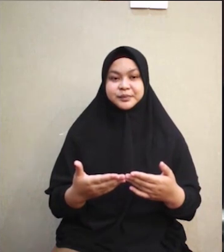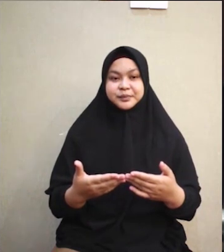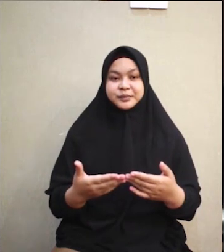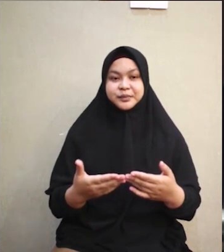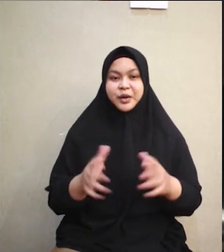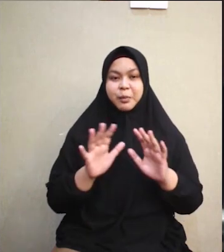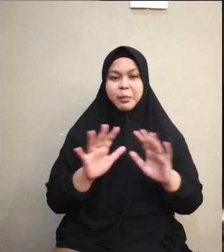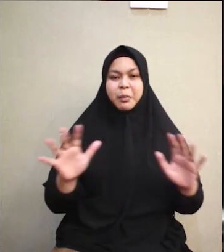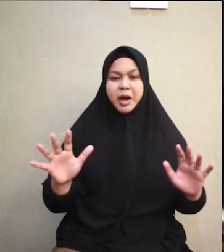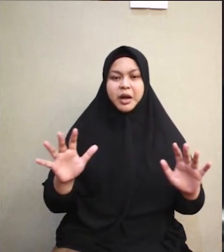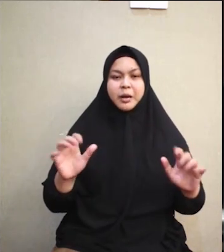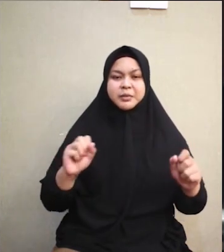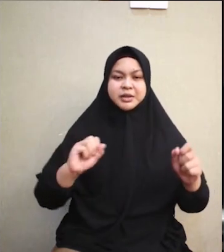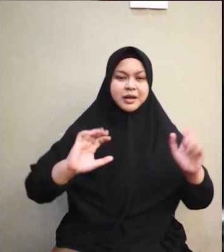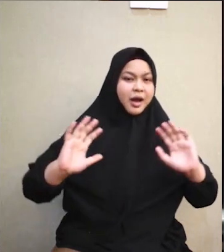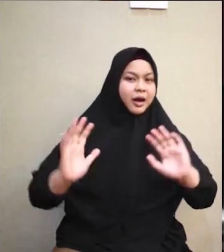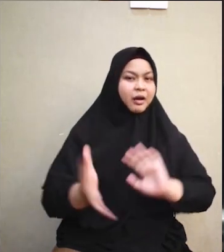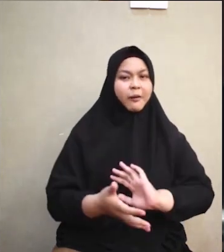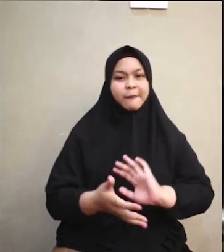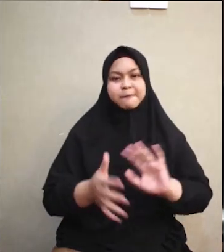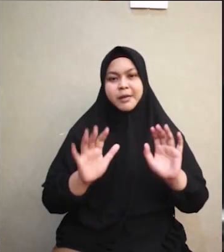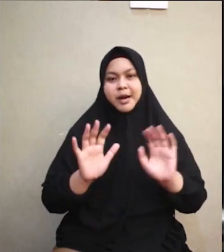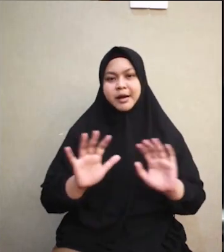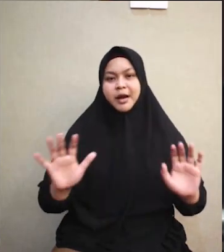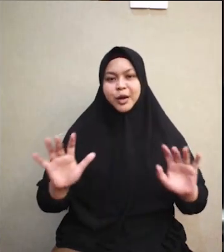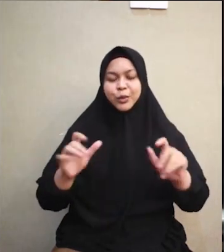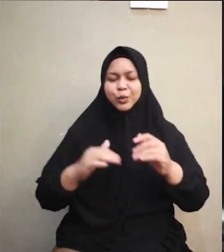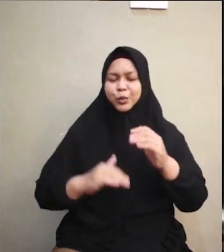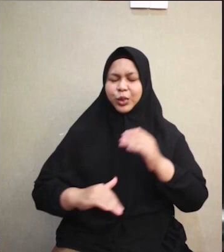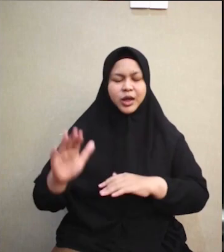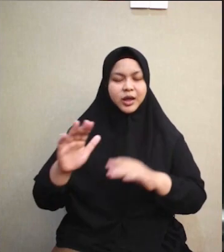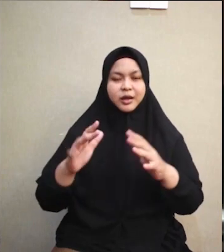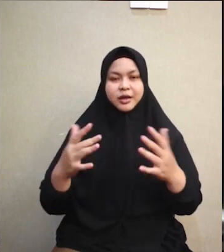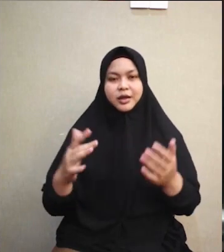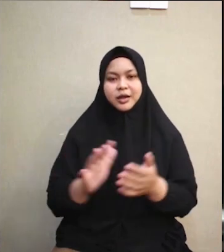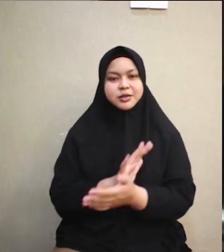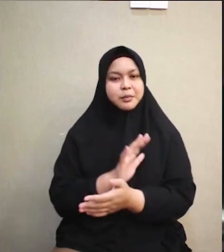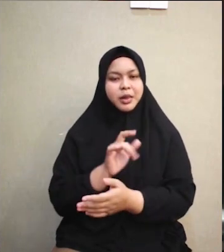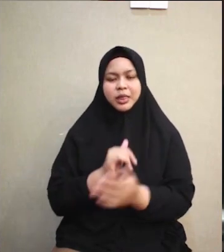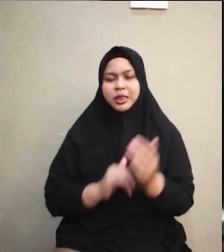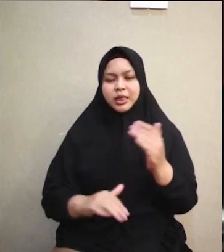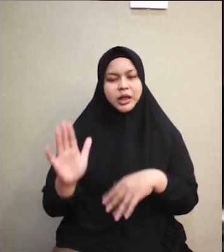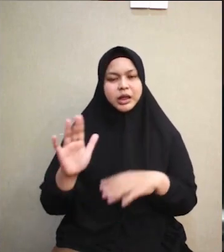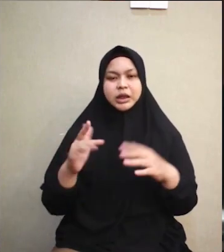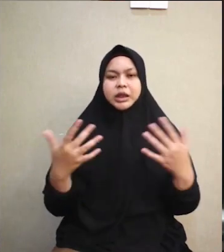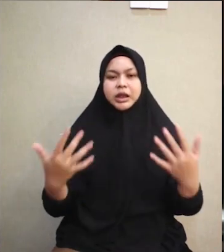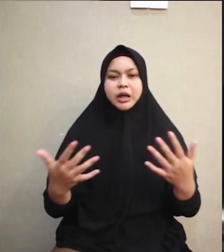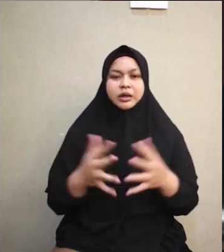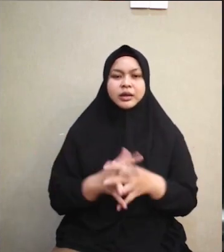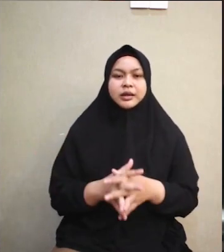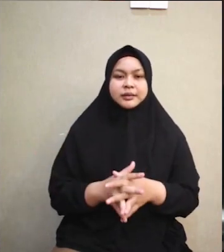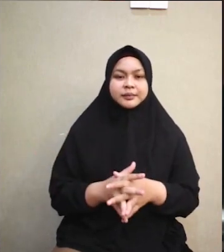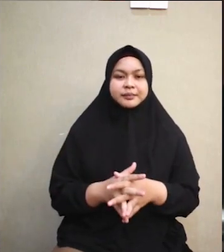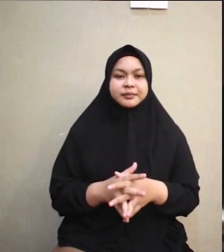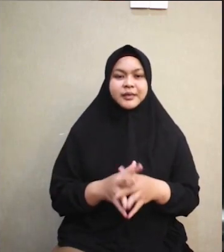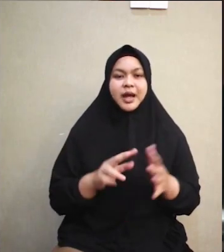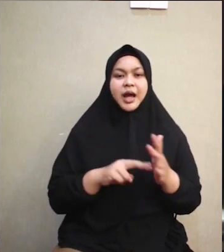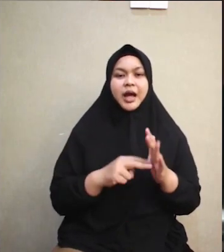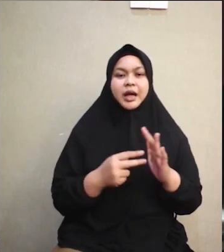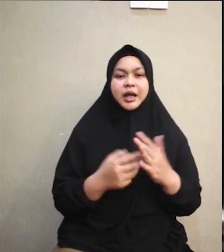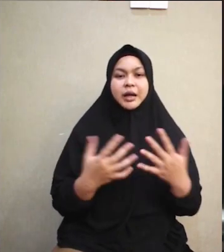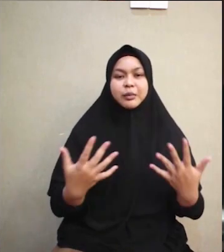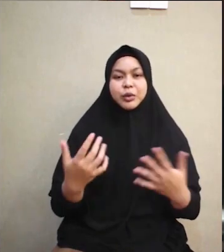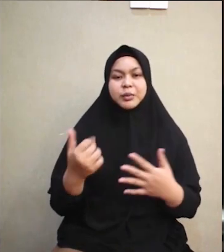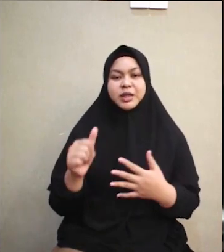bencana dan seterusnya itu sangat tinggi artinya bisa jadi isu ini